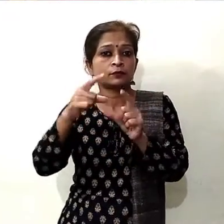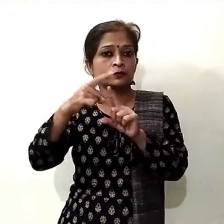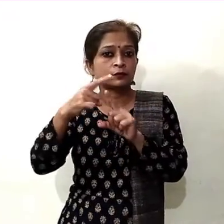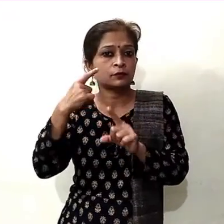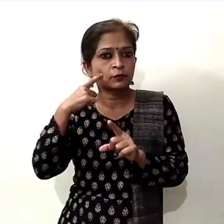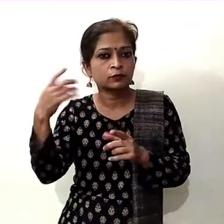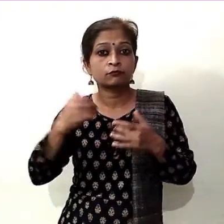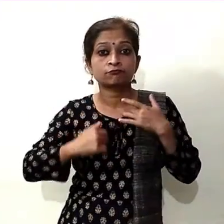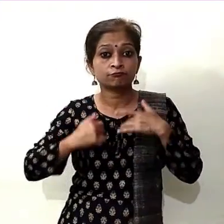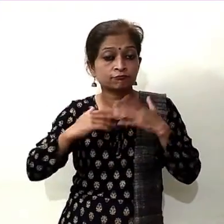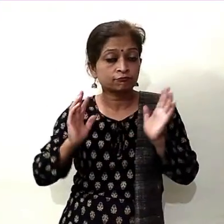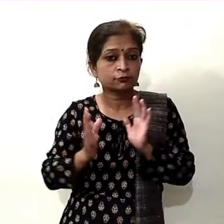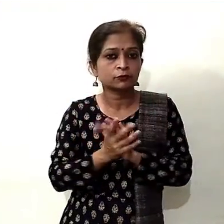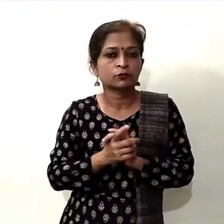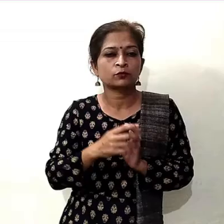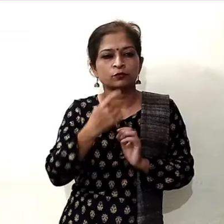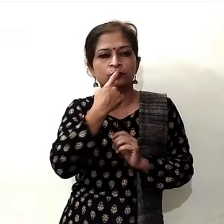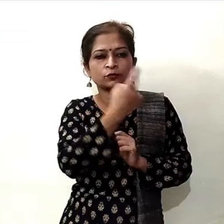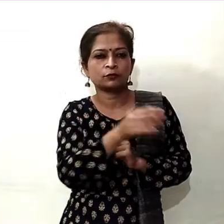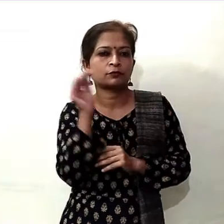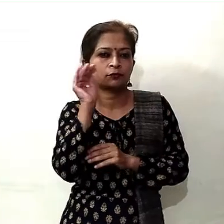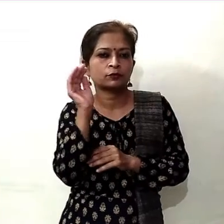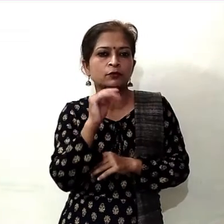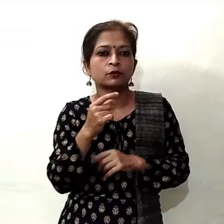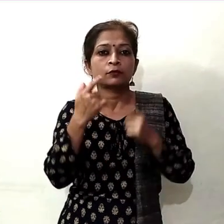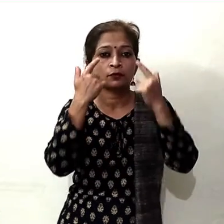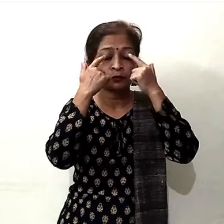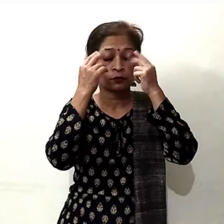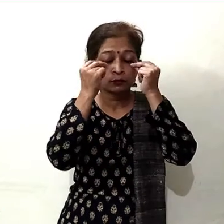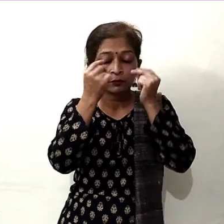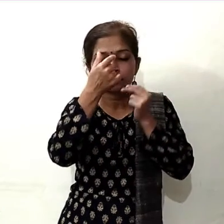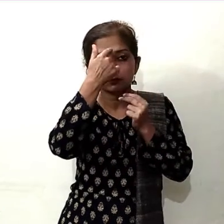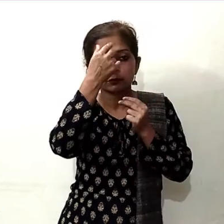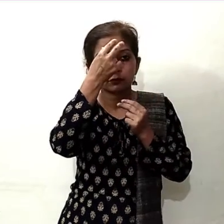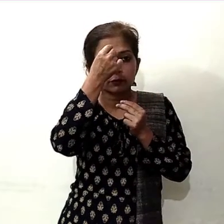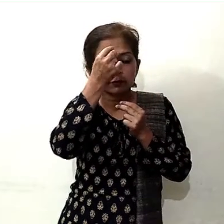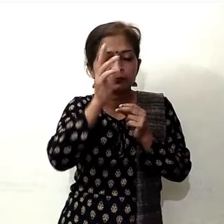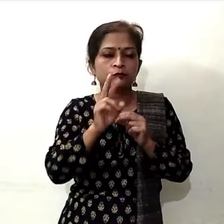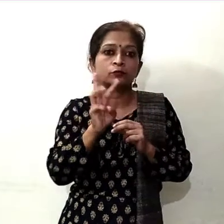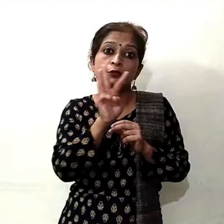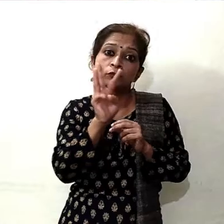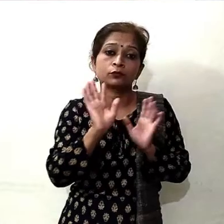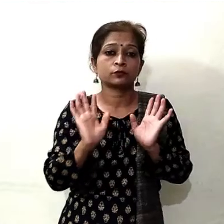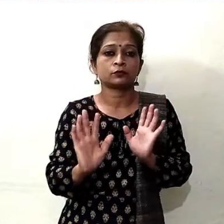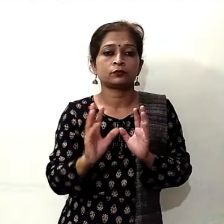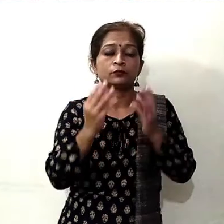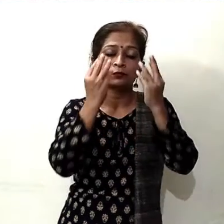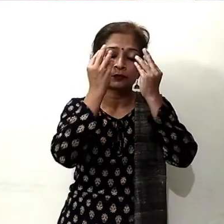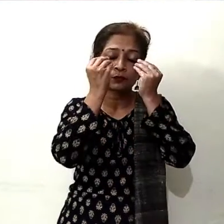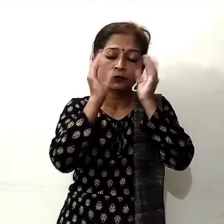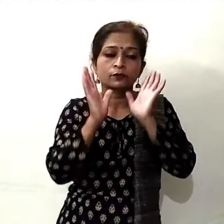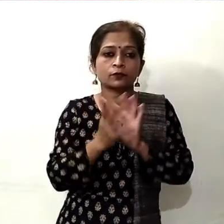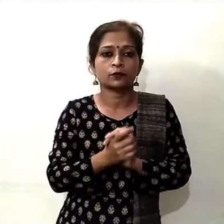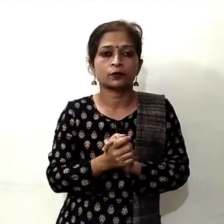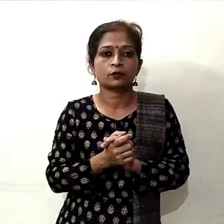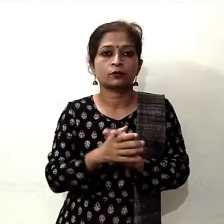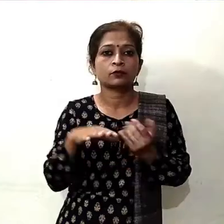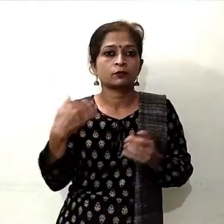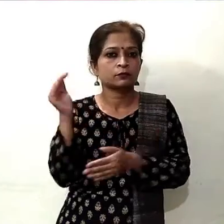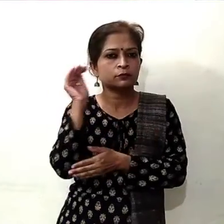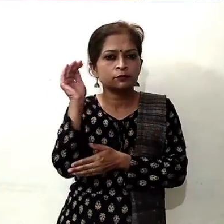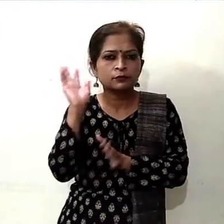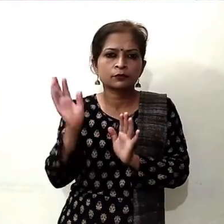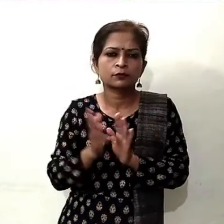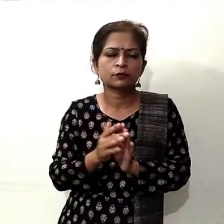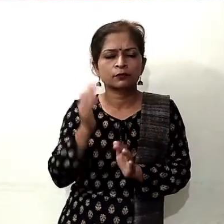उनकी तीनों आंखें बंद कर डाली, है ना, ये तीनों आंखें बंद कर डाली यूं। तो जब तीनों आंखें बंद कर डाली तो शिव जी तो जान